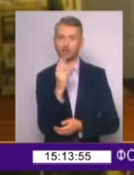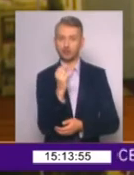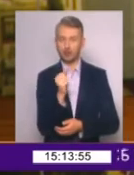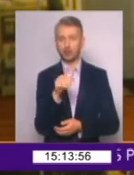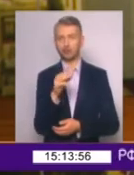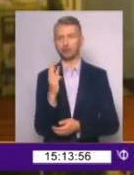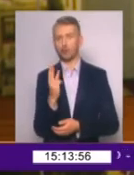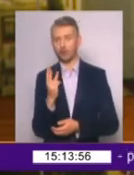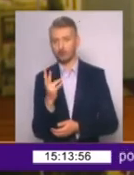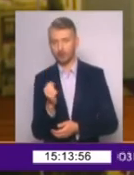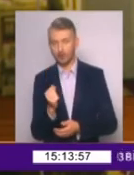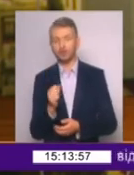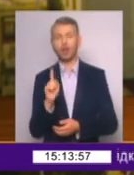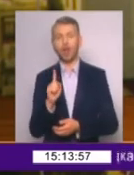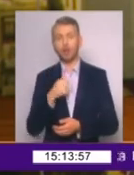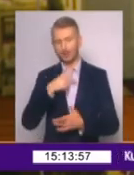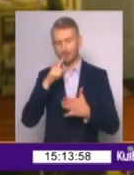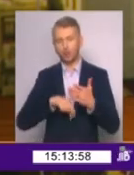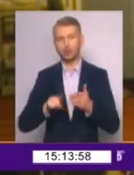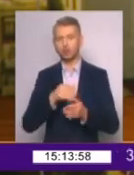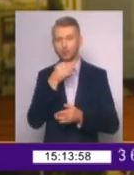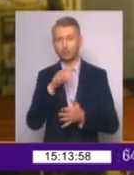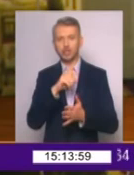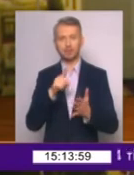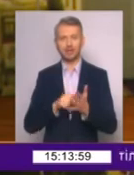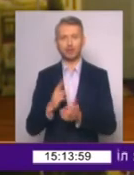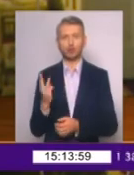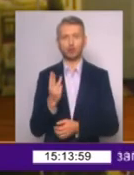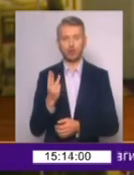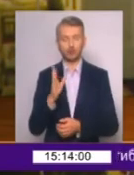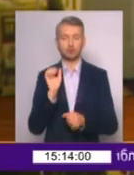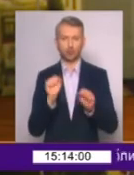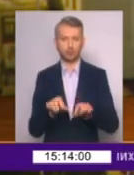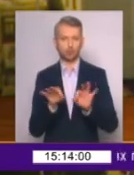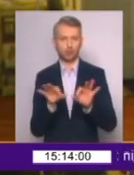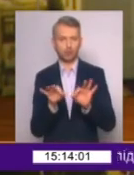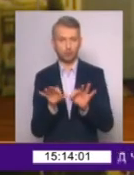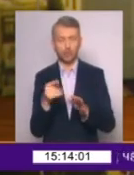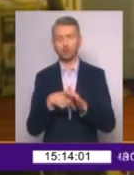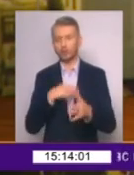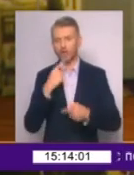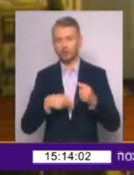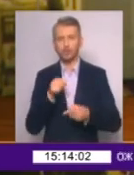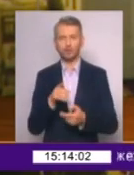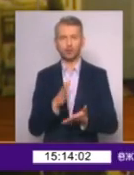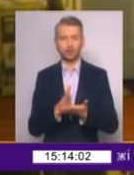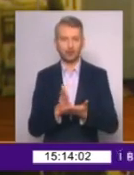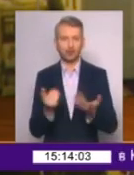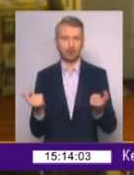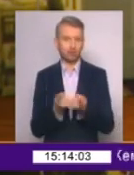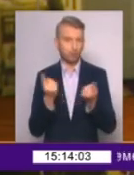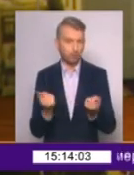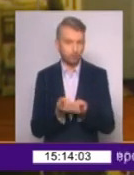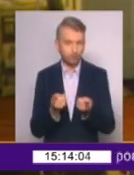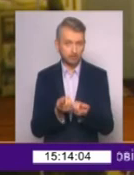називати. Ну і, але переконана, що, власне, будь-які питання з Троєщини будемо мати змогу прокоментувати, тому що зазвичай вони є дійсно типовими, і